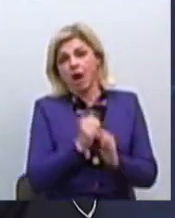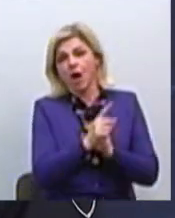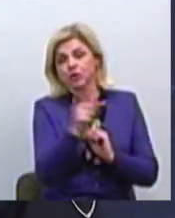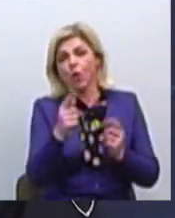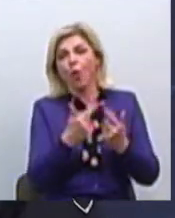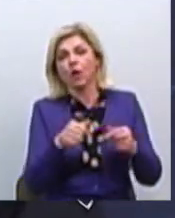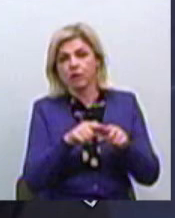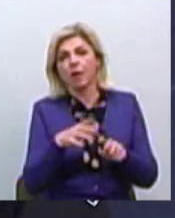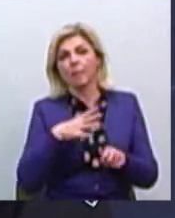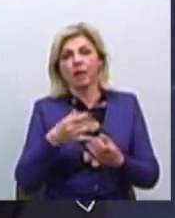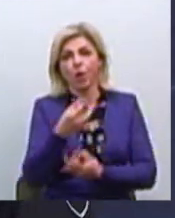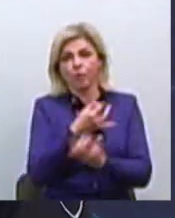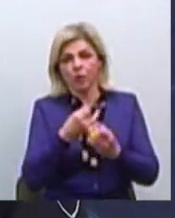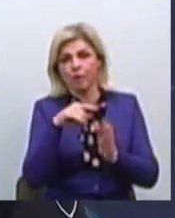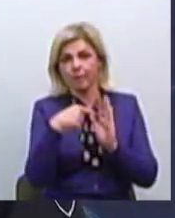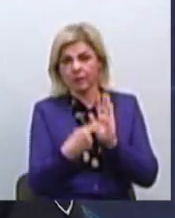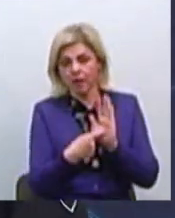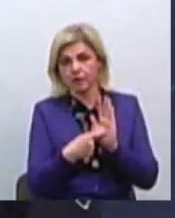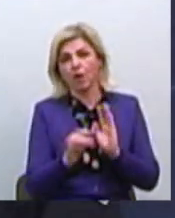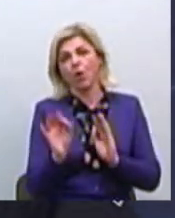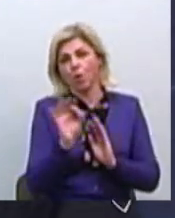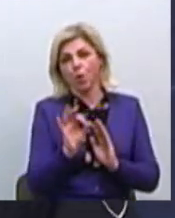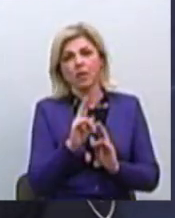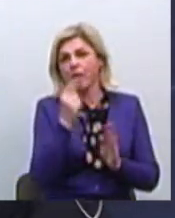організацією було обговорено питання щодо